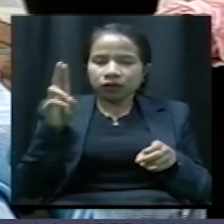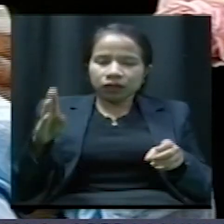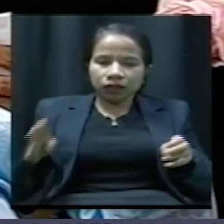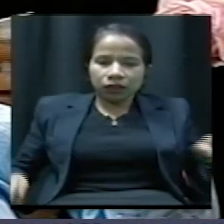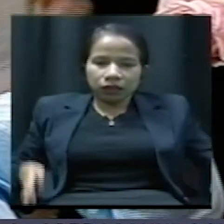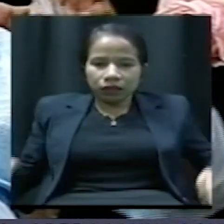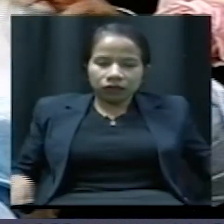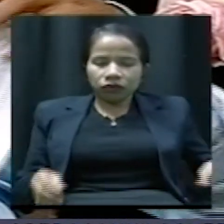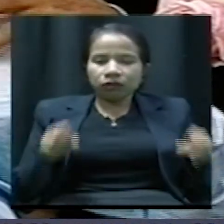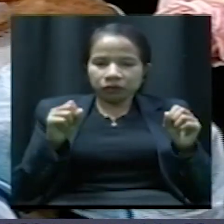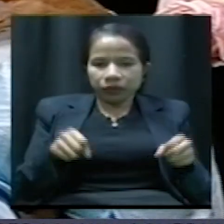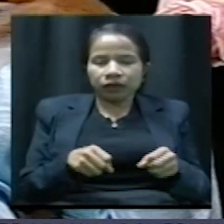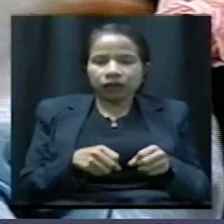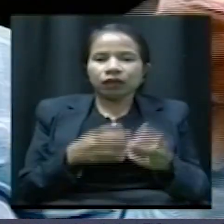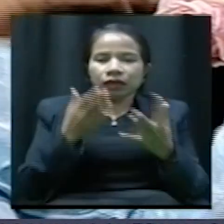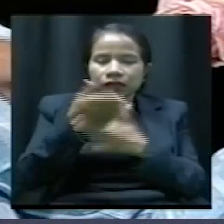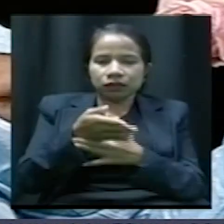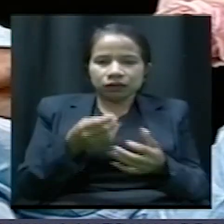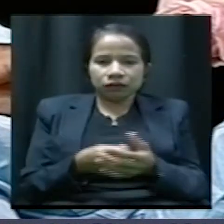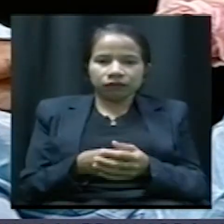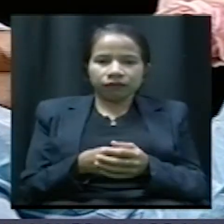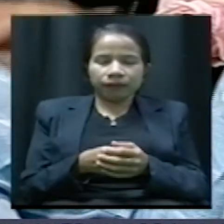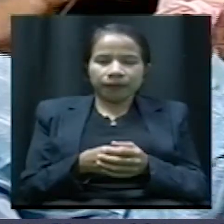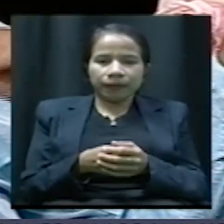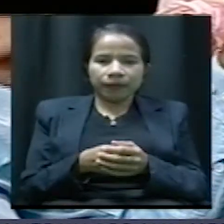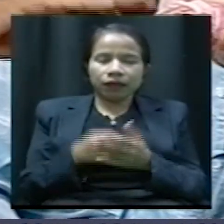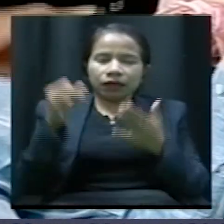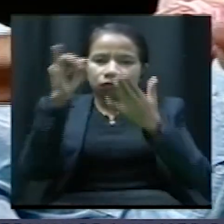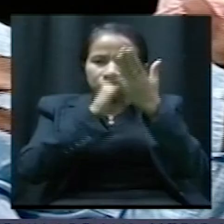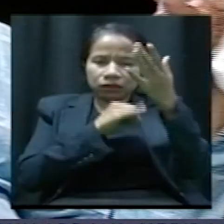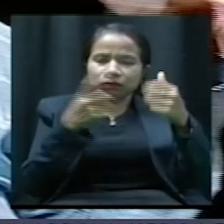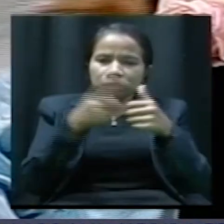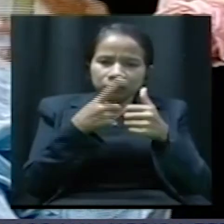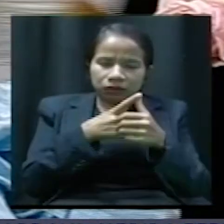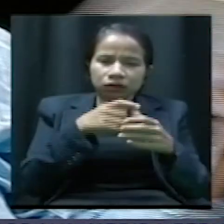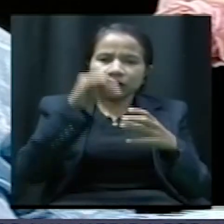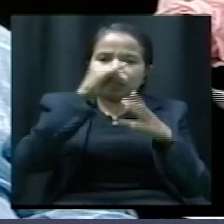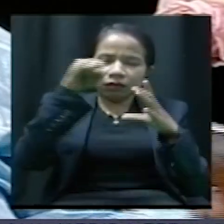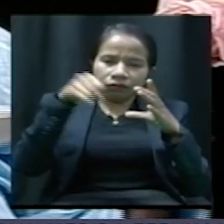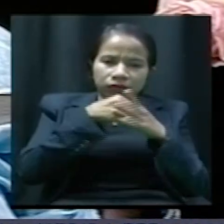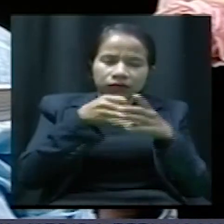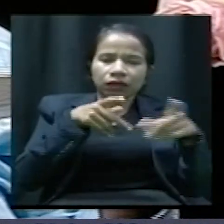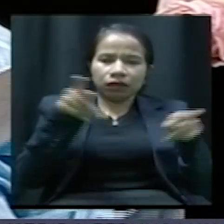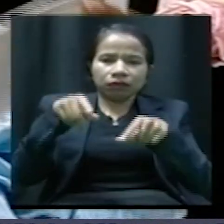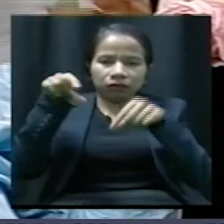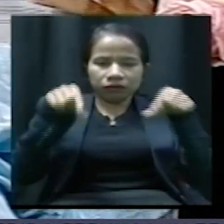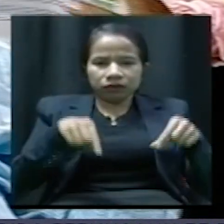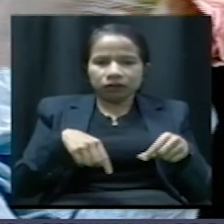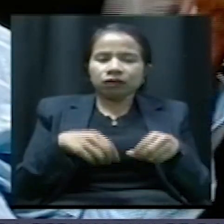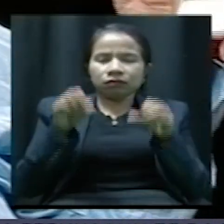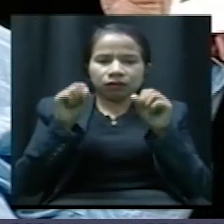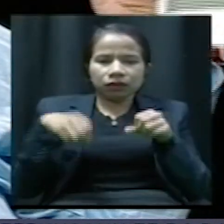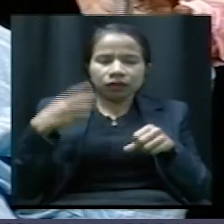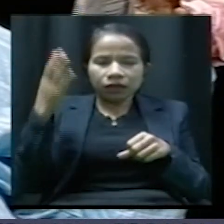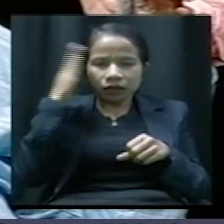ita gastan sang gasta dubru falan mas kondu ini sukeran usi dejenu ini sukeran involve ona modifikasi sira ita hati ona